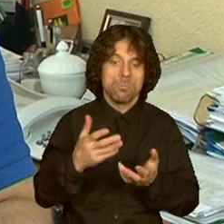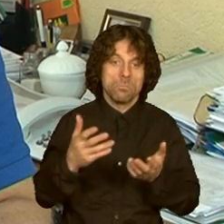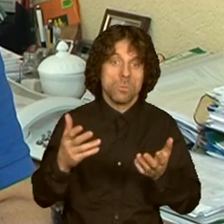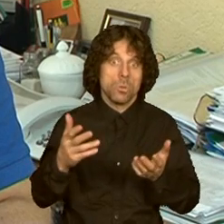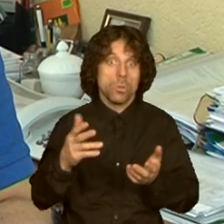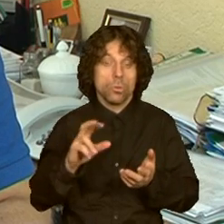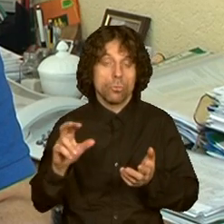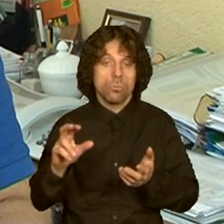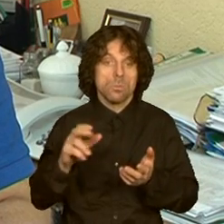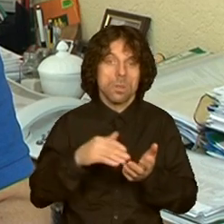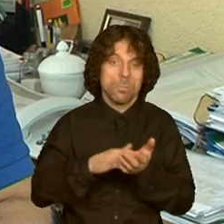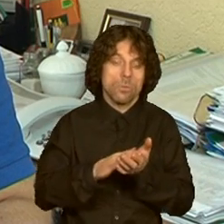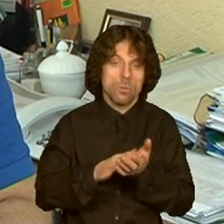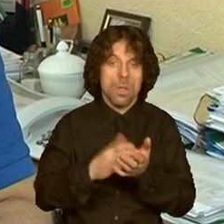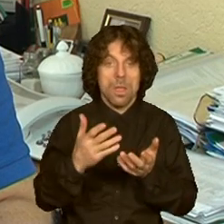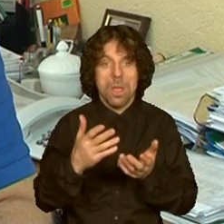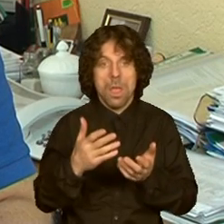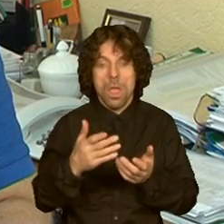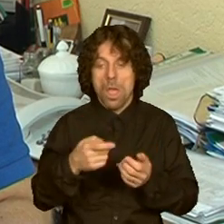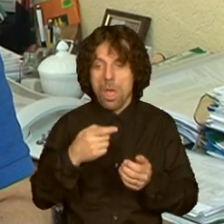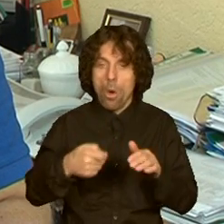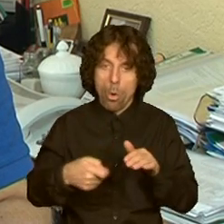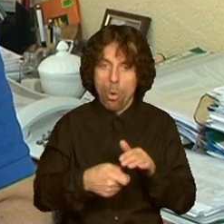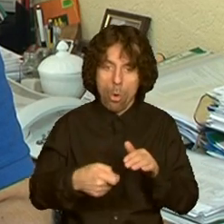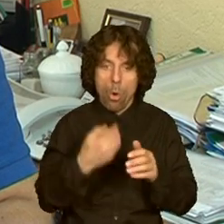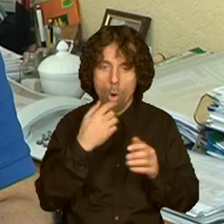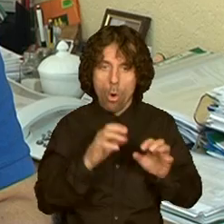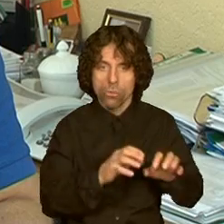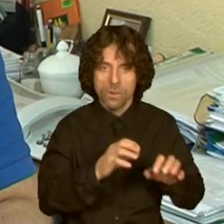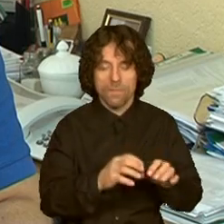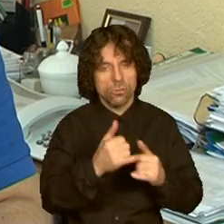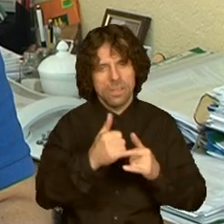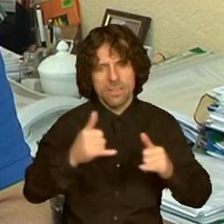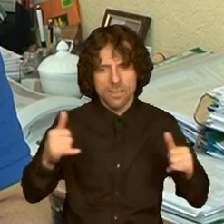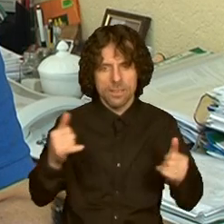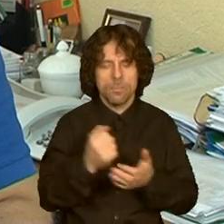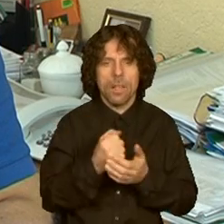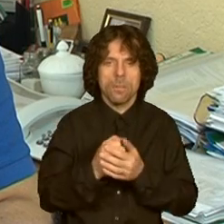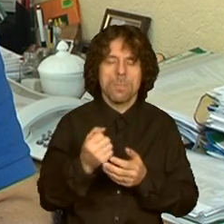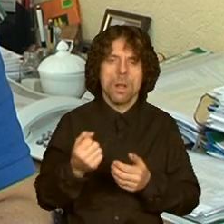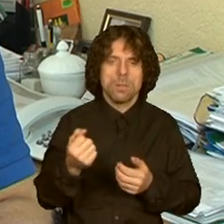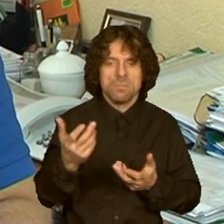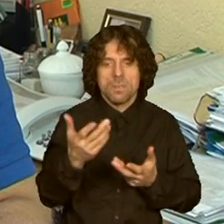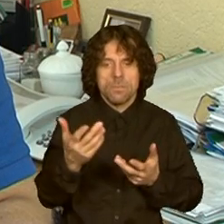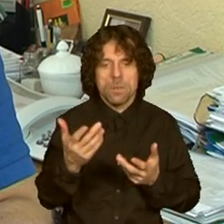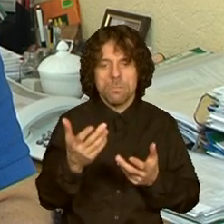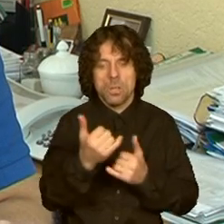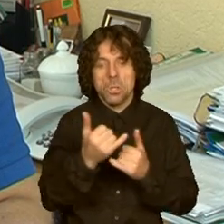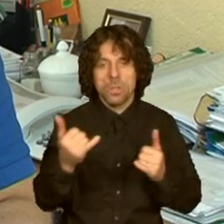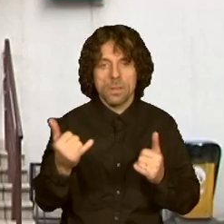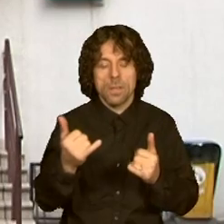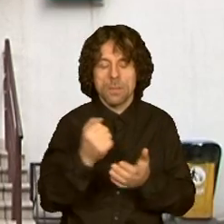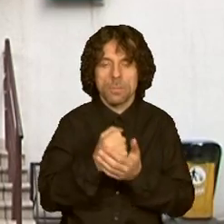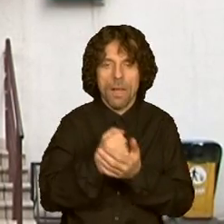czy była kwestia rozpoczęcia sezonu grzewczego, czy cośkolwiek innego, którego bolało